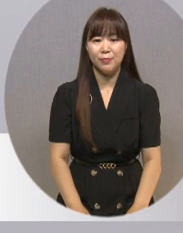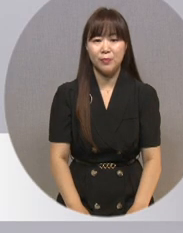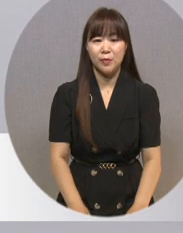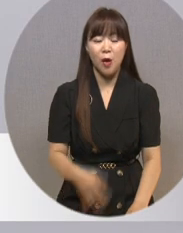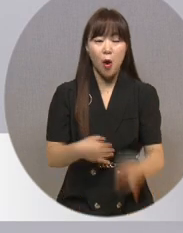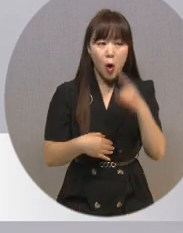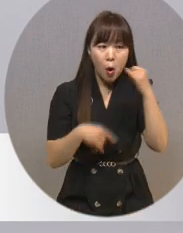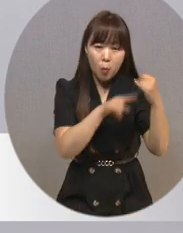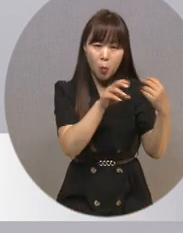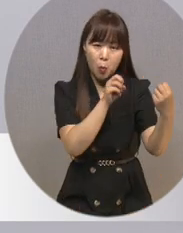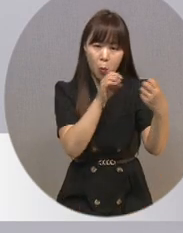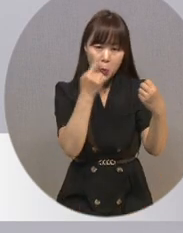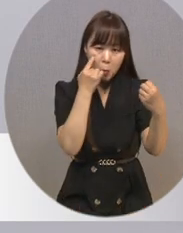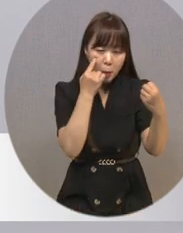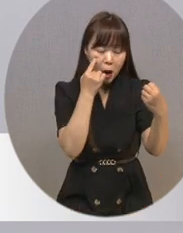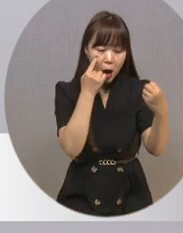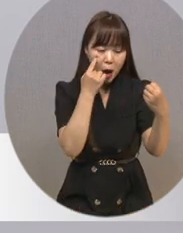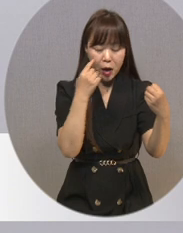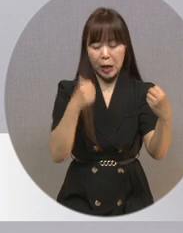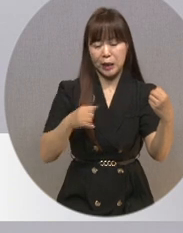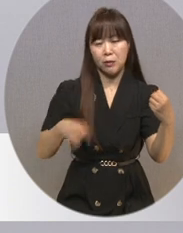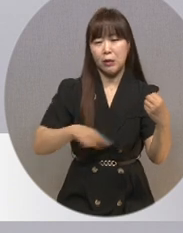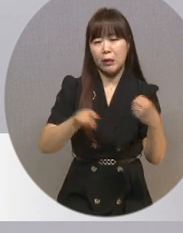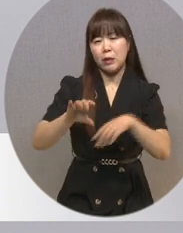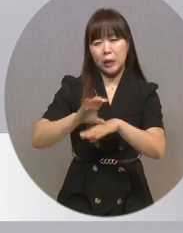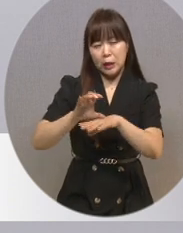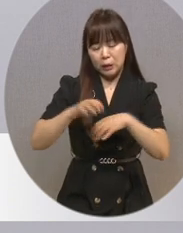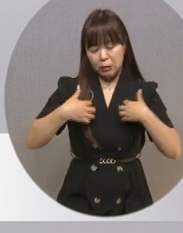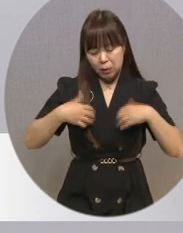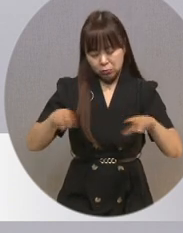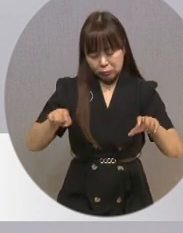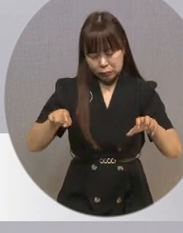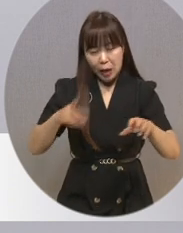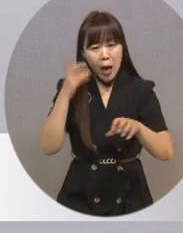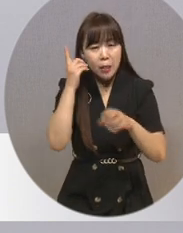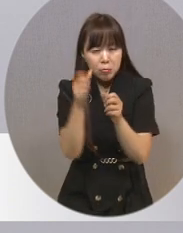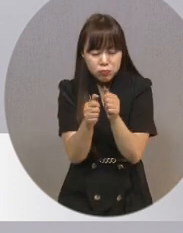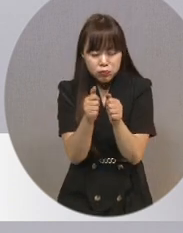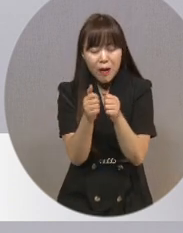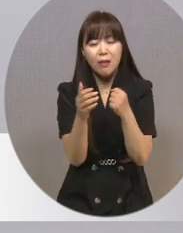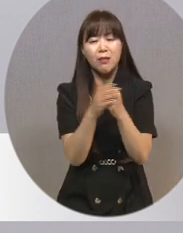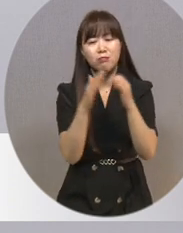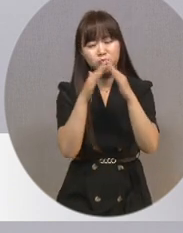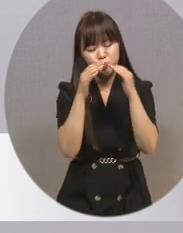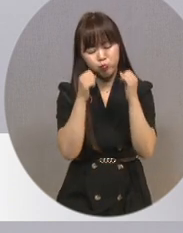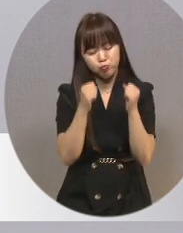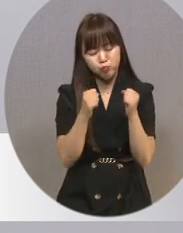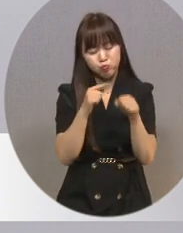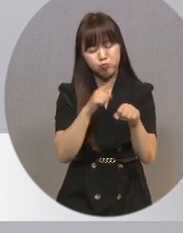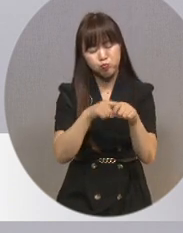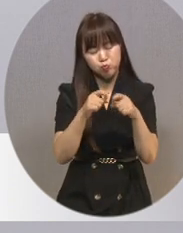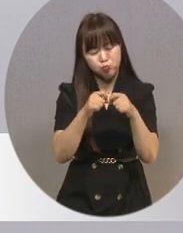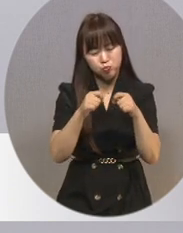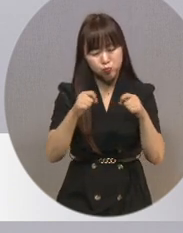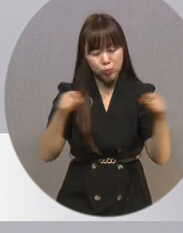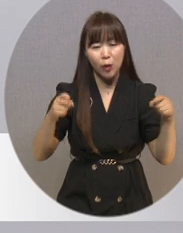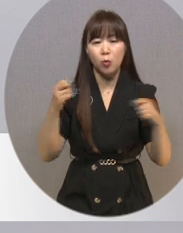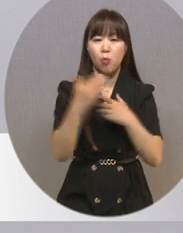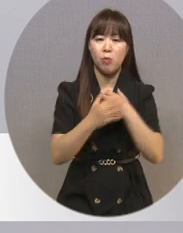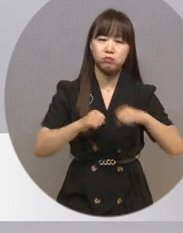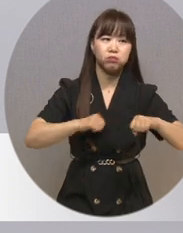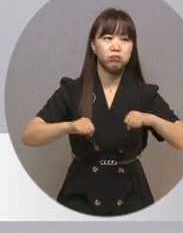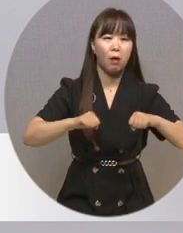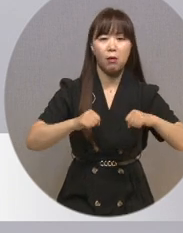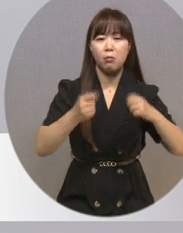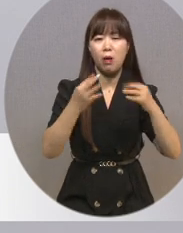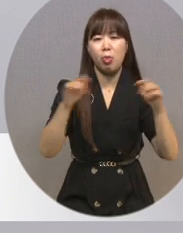엄마들하고 대화를 해보면 보통 아이들이 요새 컴퓨터나 핸드폰 때문에 집 안에 있는 시간이 많고 신체적으로 활동하는